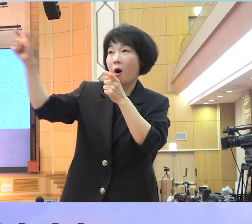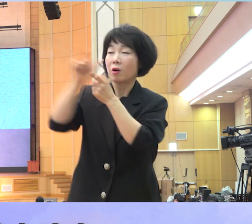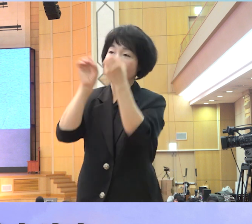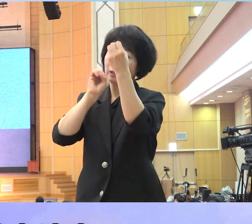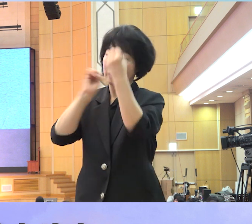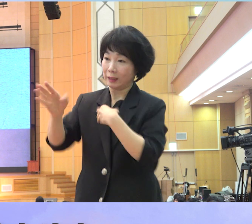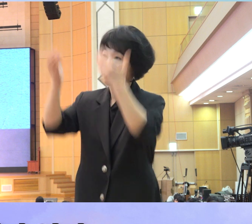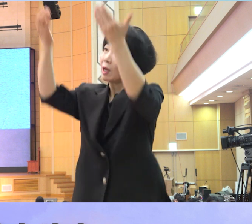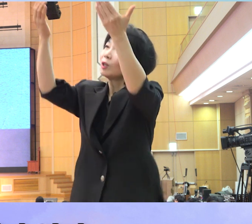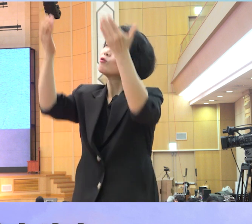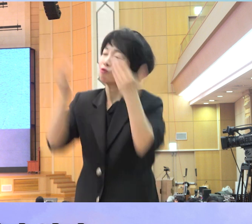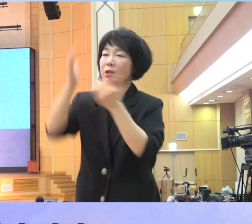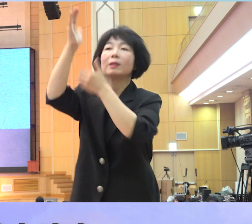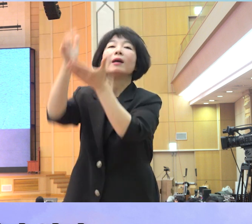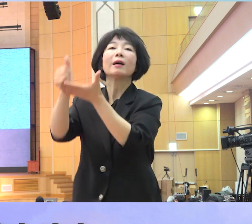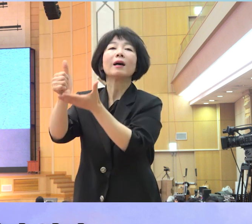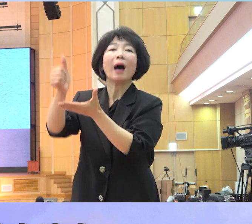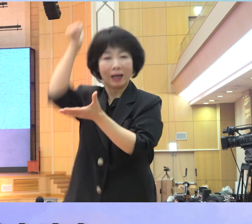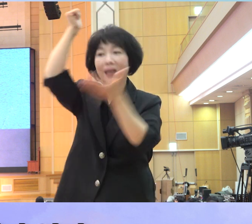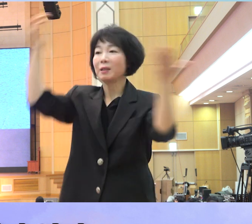더욱 응답하실